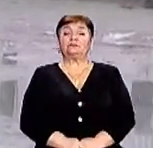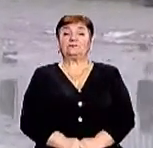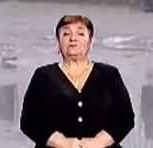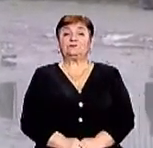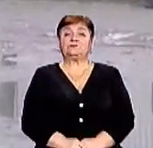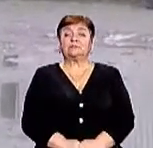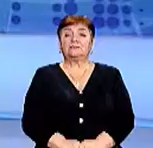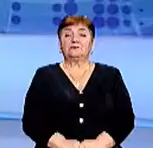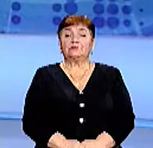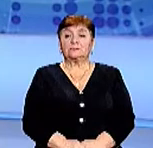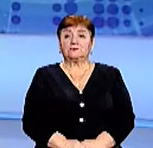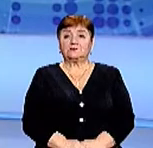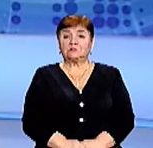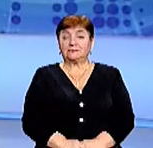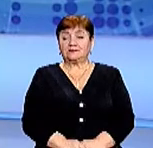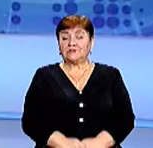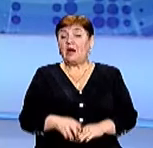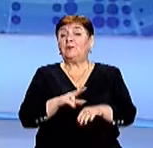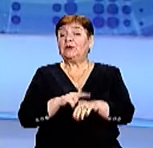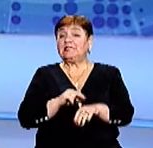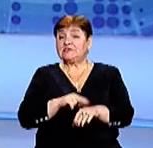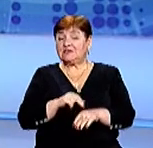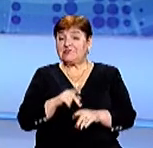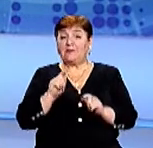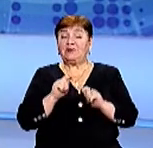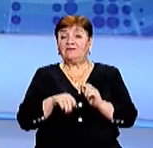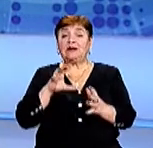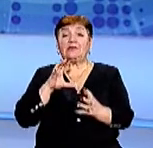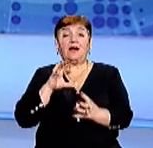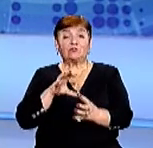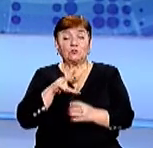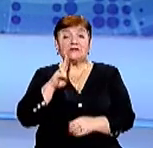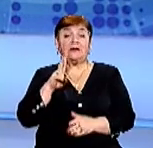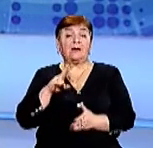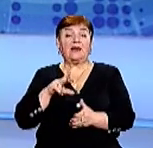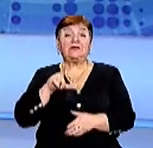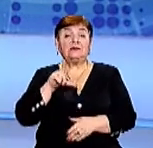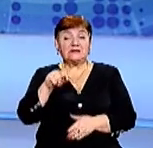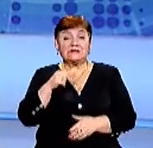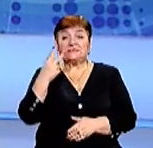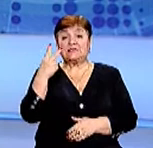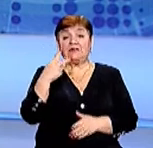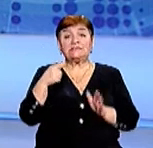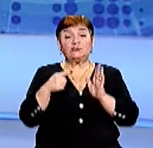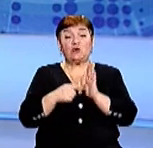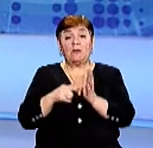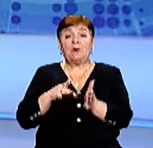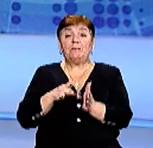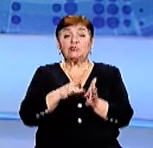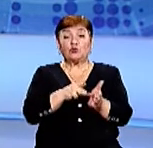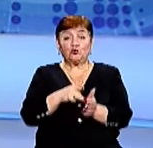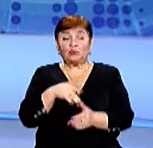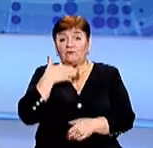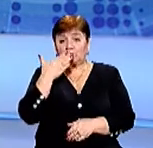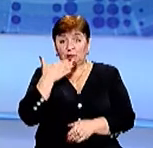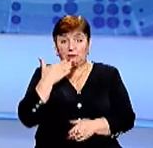на Суспільному. Патрульні поліцейські перевірили автобус, який їздить за 27-м маршрутом в Ужгороді. Про це